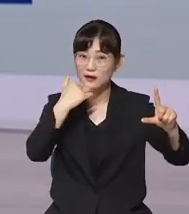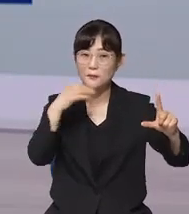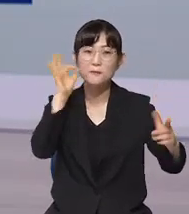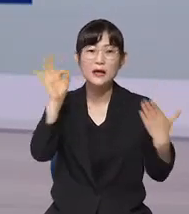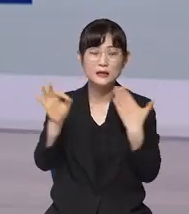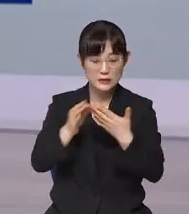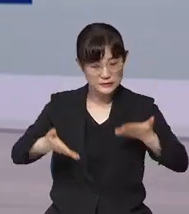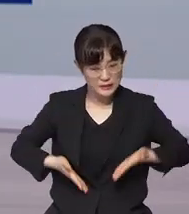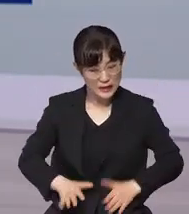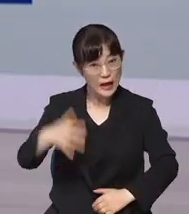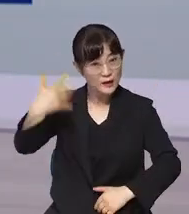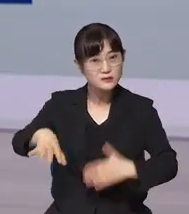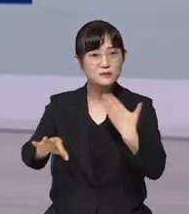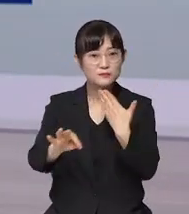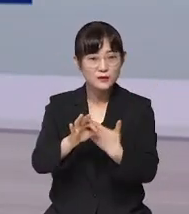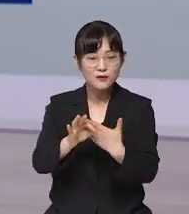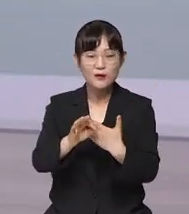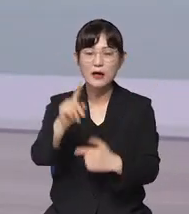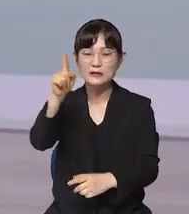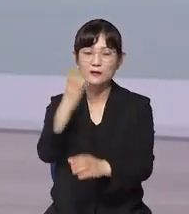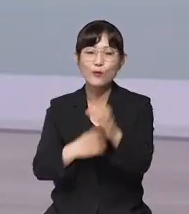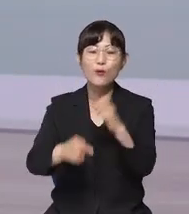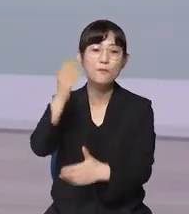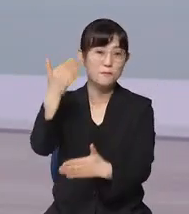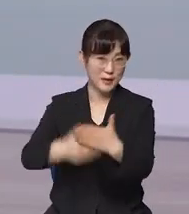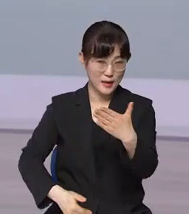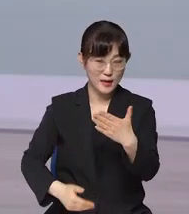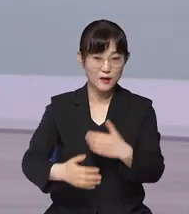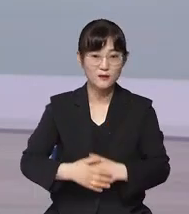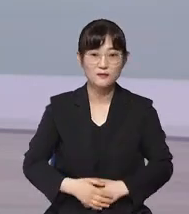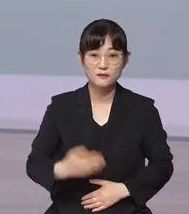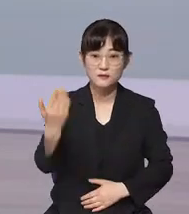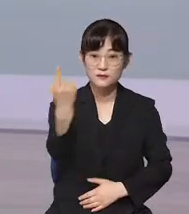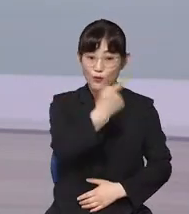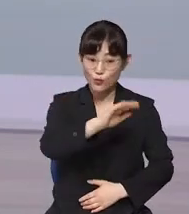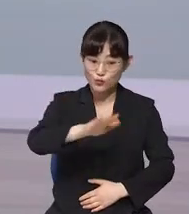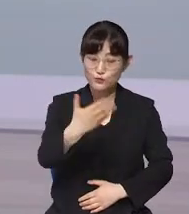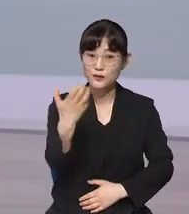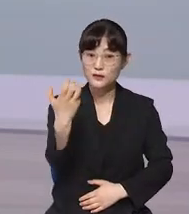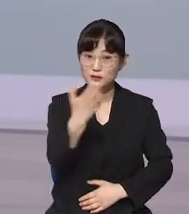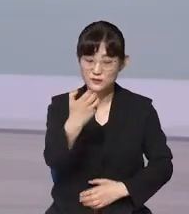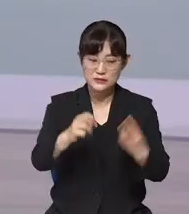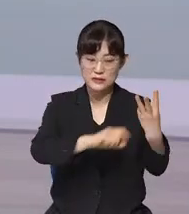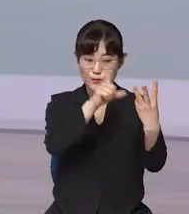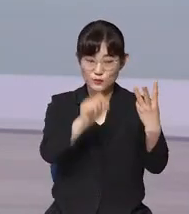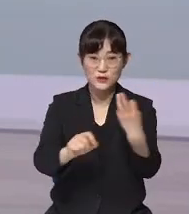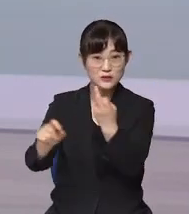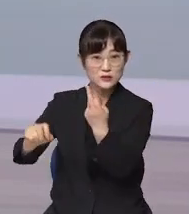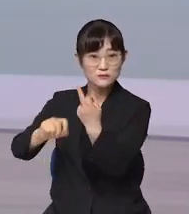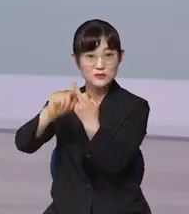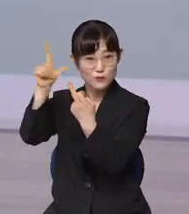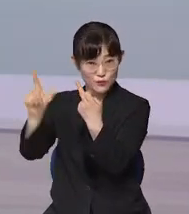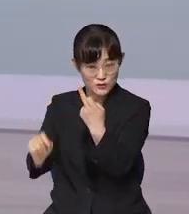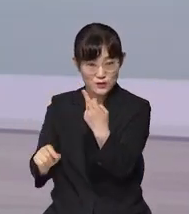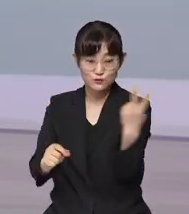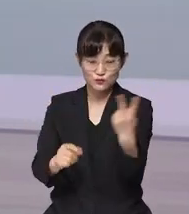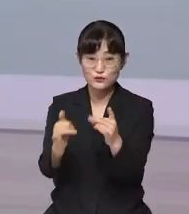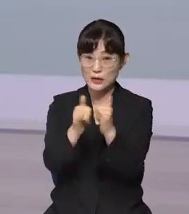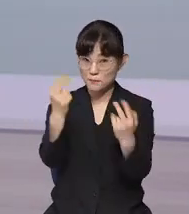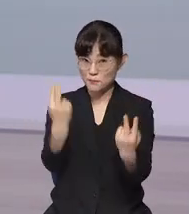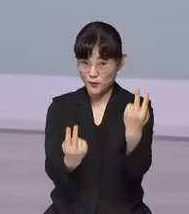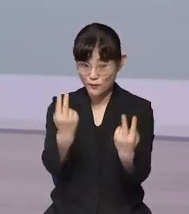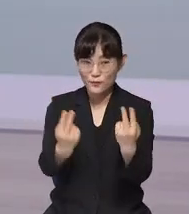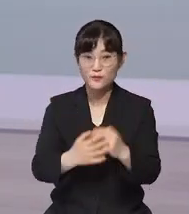추가로 한 살을 더 빼면 됩니다 1990년 3월생과 12월생 두 사람이 있다고 가정하면